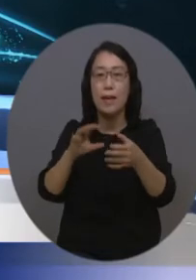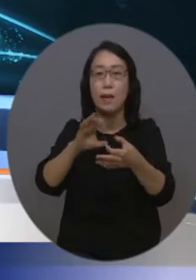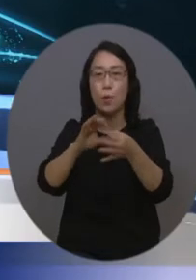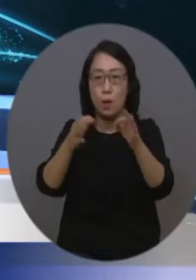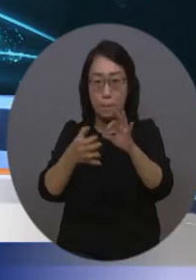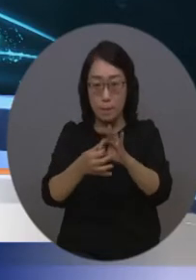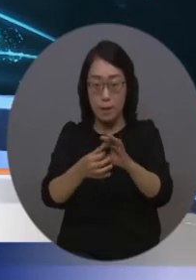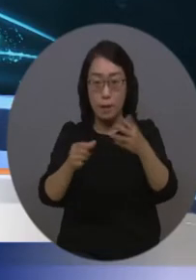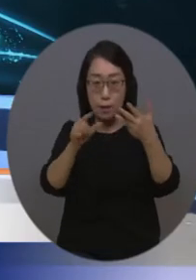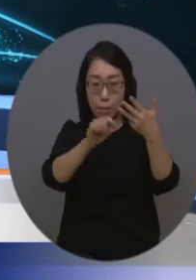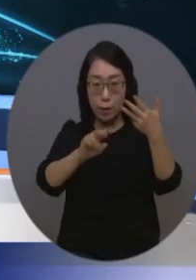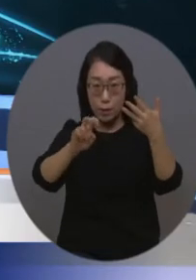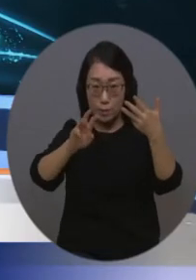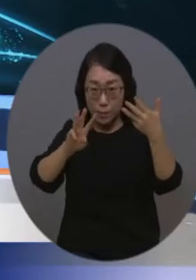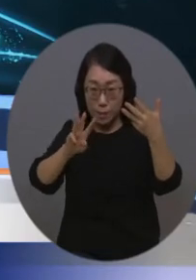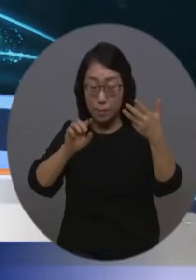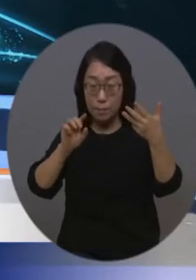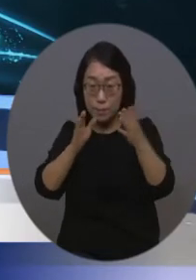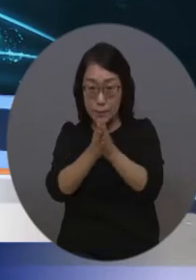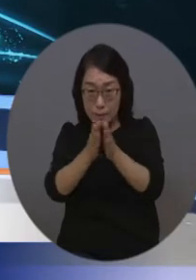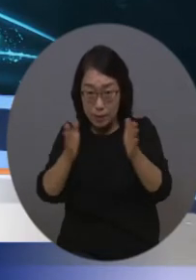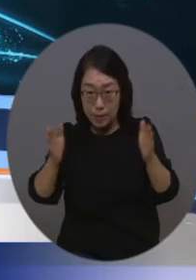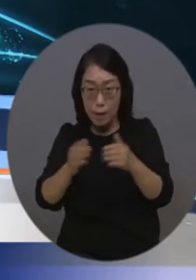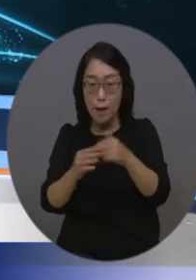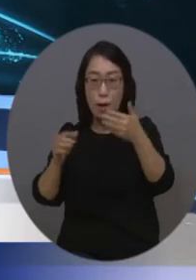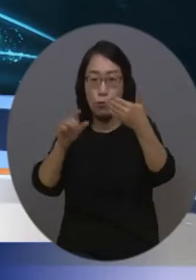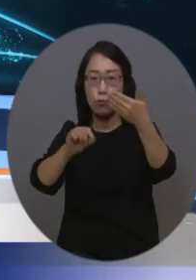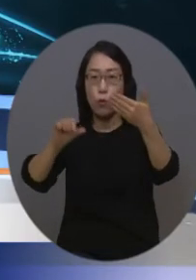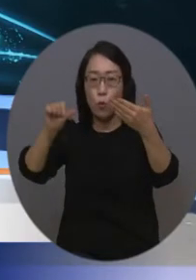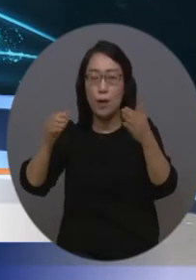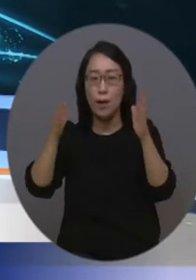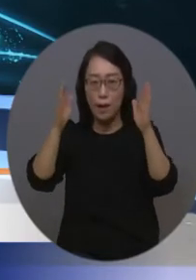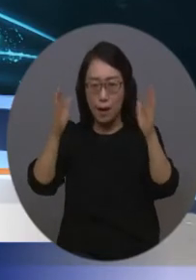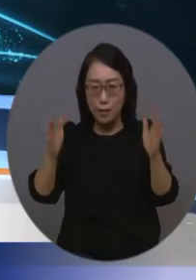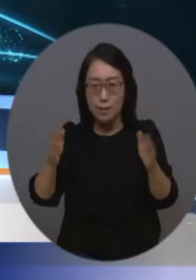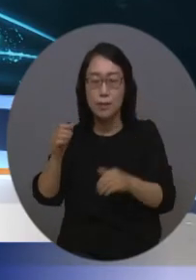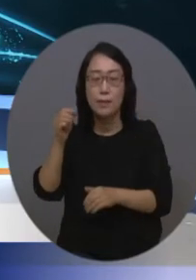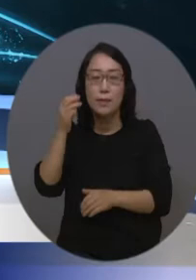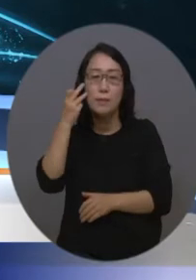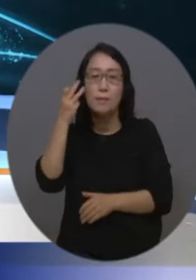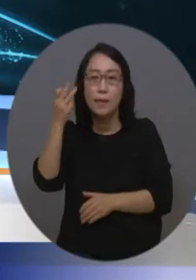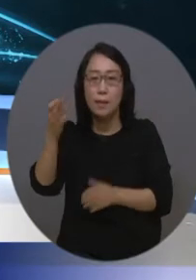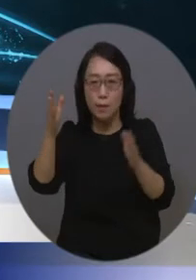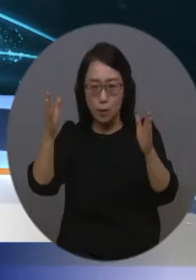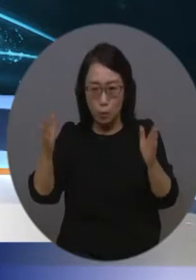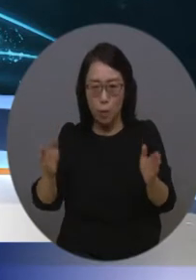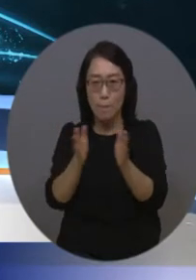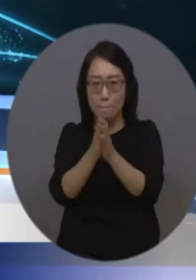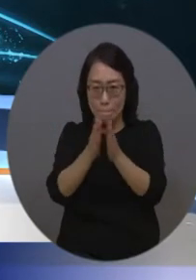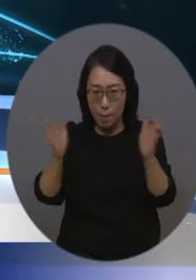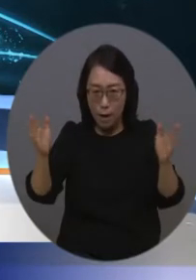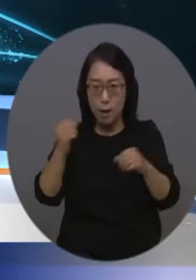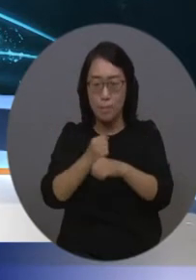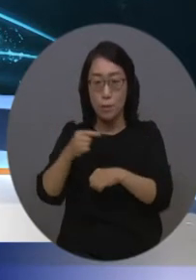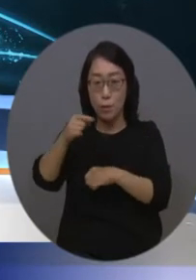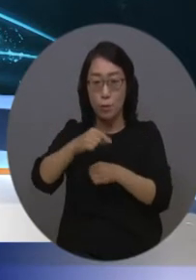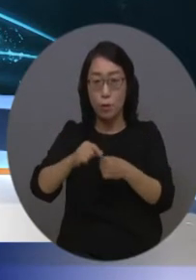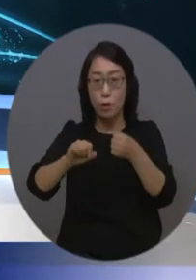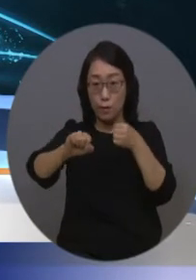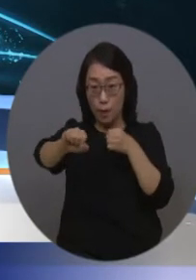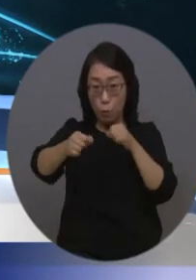오는 24일 개막식을 시작으로 다음 달 5일까지 13일간 열립니다. 이번 대회에서는